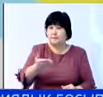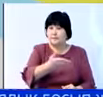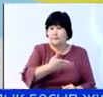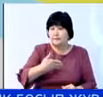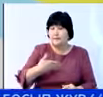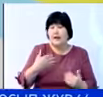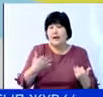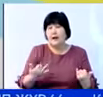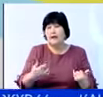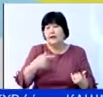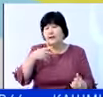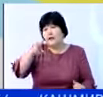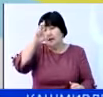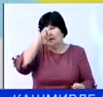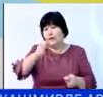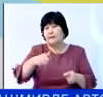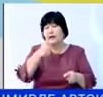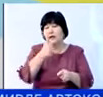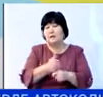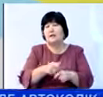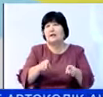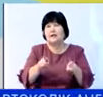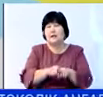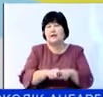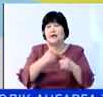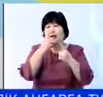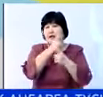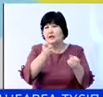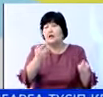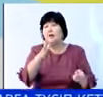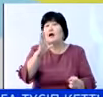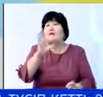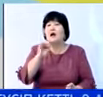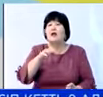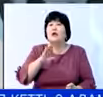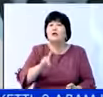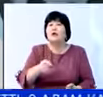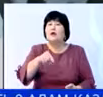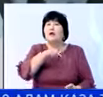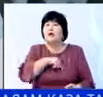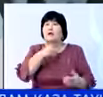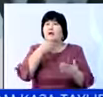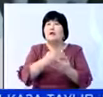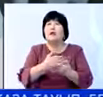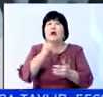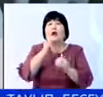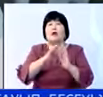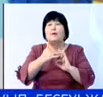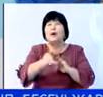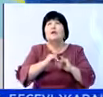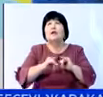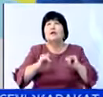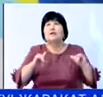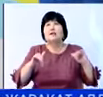біздің қазір енді мемлекет басшысы жайдан жай жариялап отырған жоқ, себебі бұл волонтерлық қадір қасиетті қозғалысты біз ары қарай одан әрі жетілдіре түсуіміз